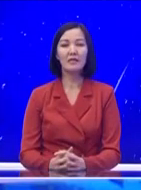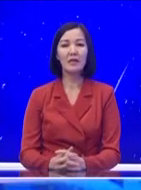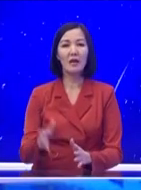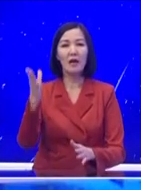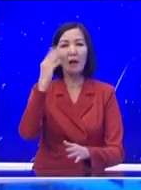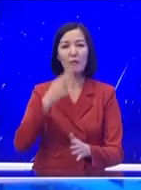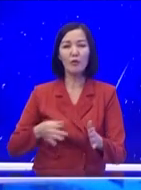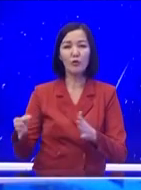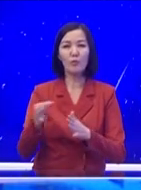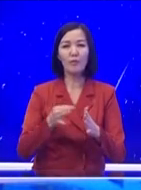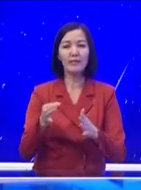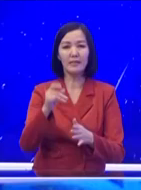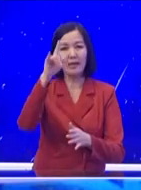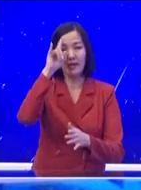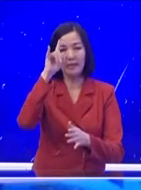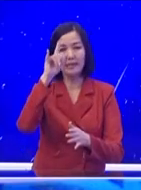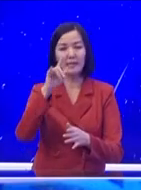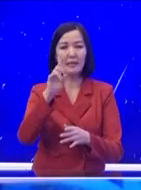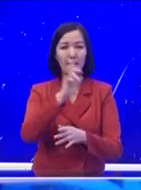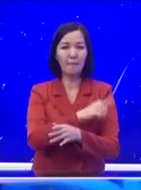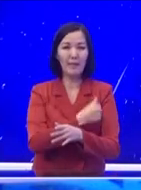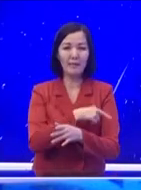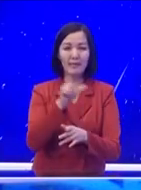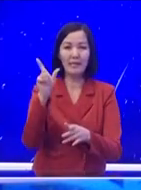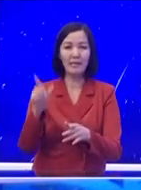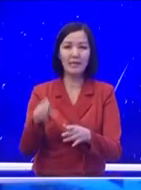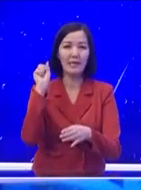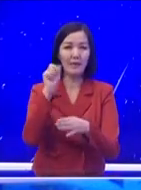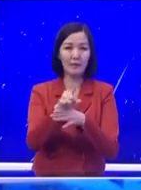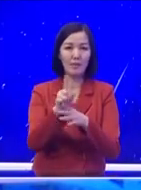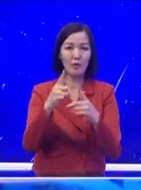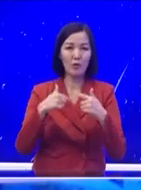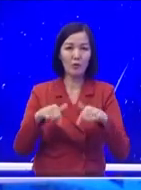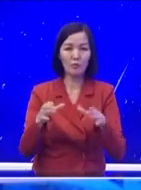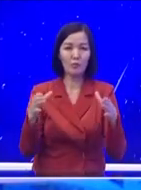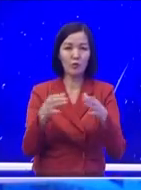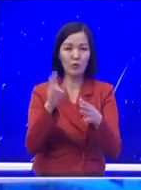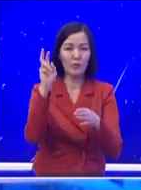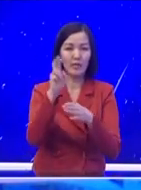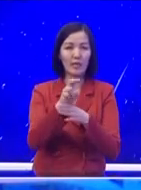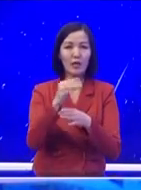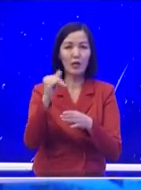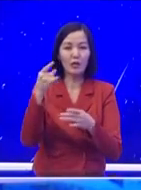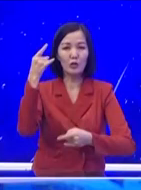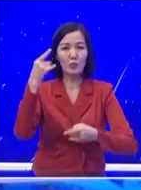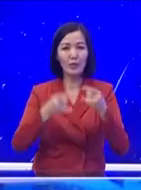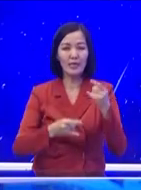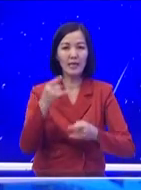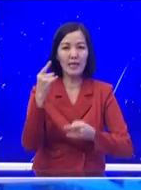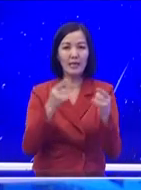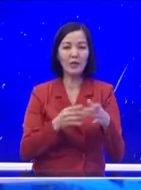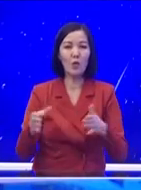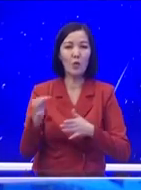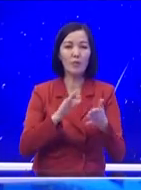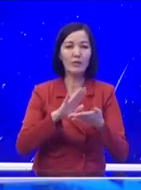Өңірімізге еліміздің бас санитары Жандарбек Бекшиннің тапсырмасымен құрылған жұмыс тобы келді. Олар Жетісу медиа алаңына келіп,